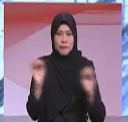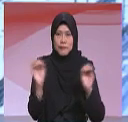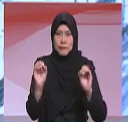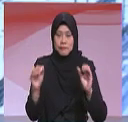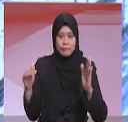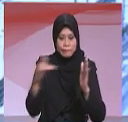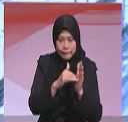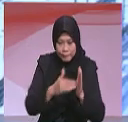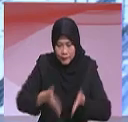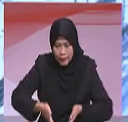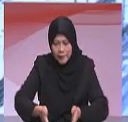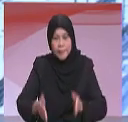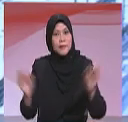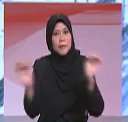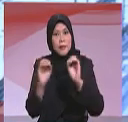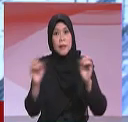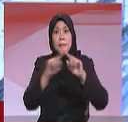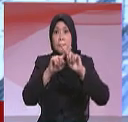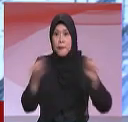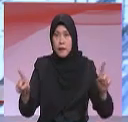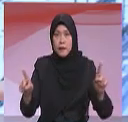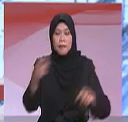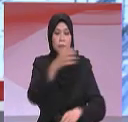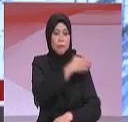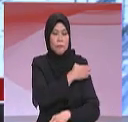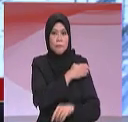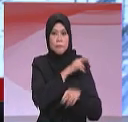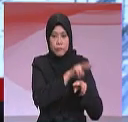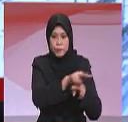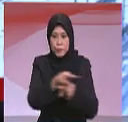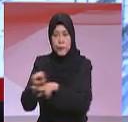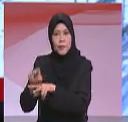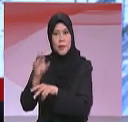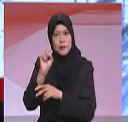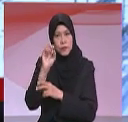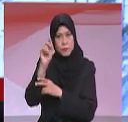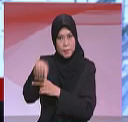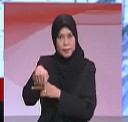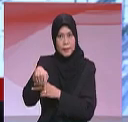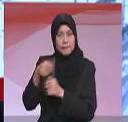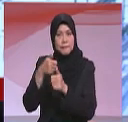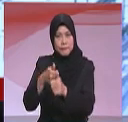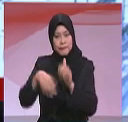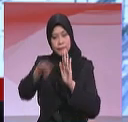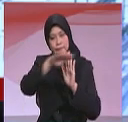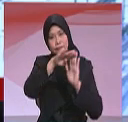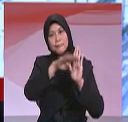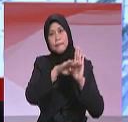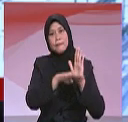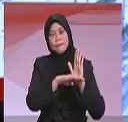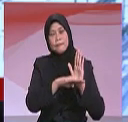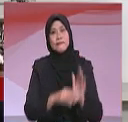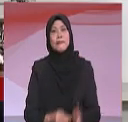melaksanakan sekatan jalan raya. Sebaliknya, menguat kuasa pematuhan prosedur operasi standard SOP.